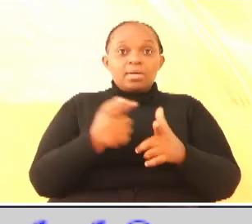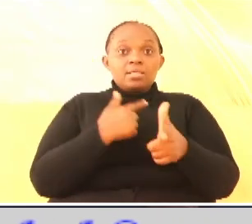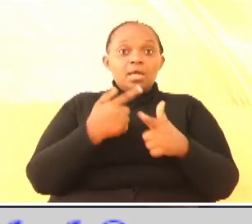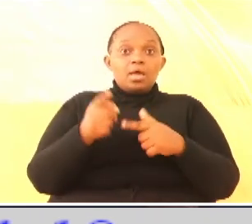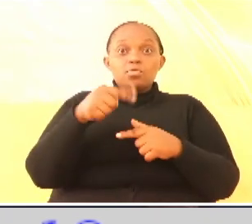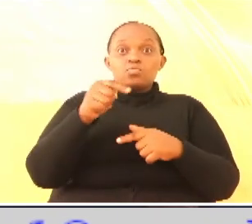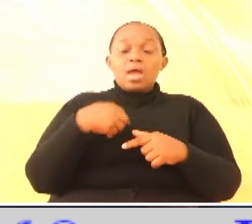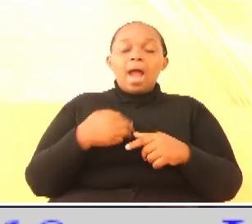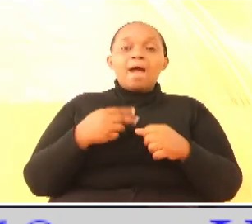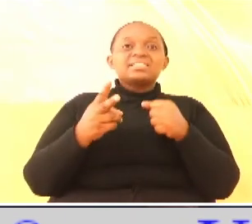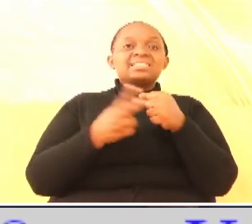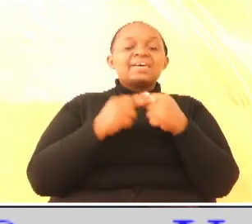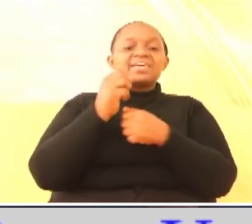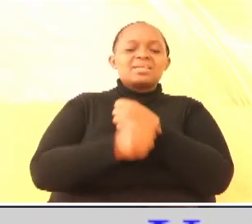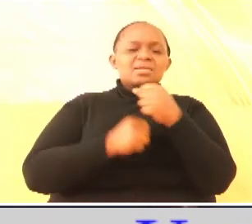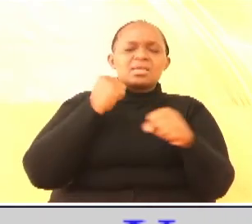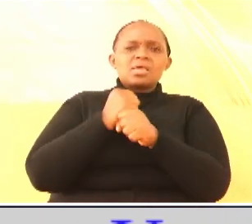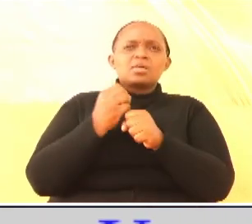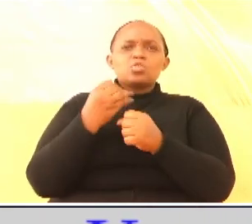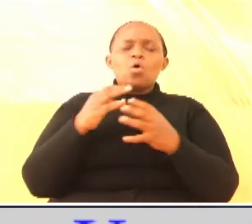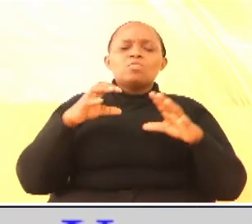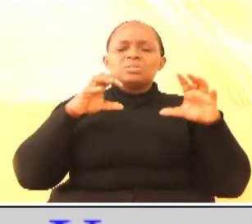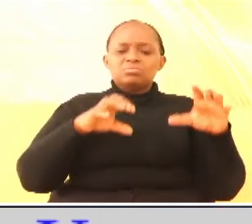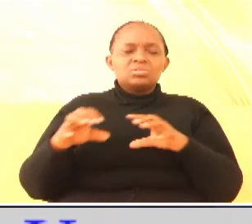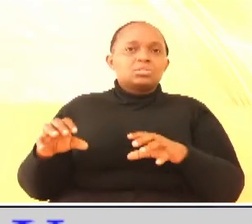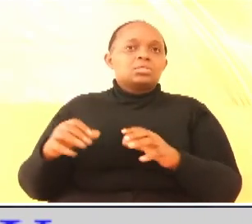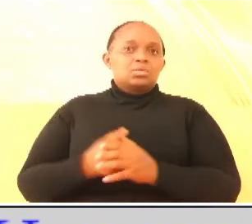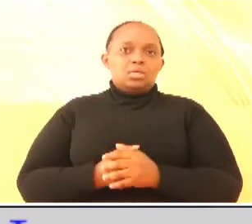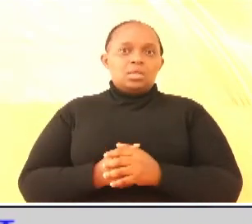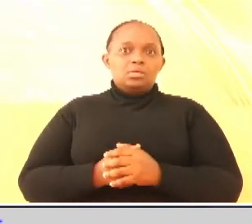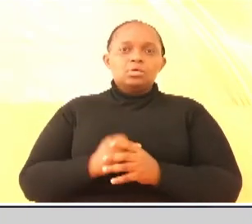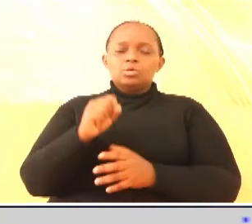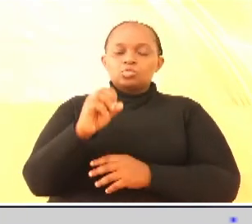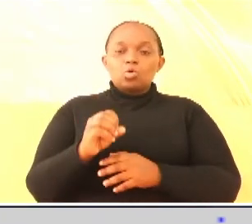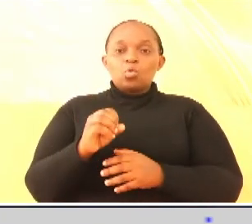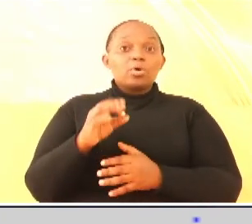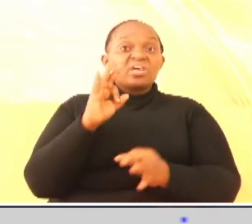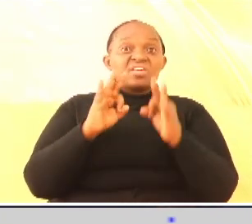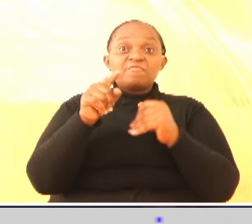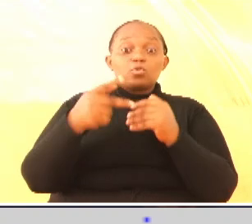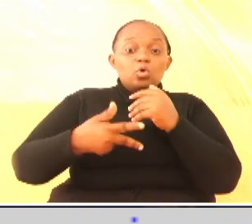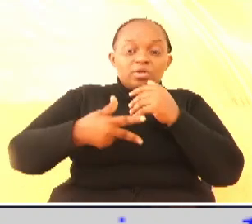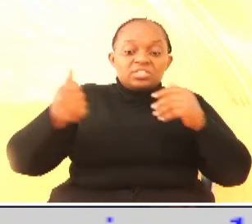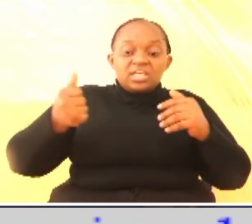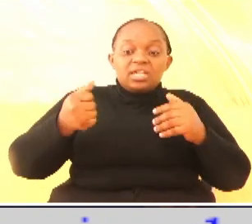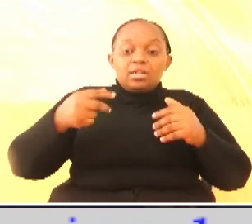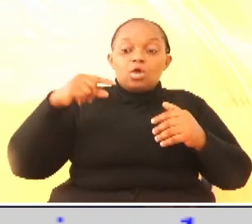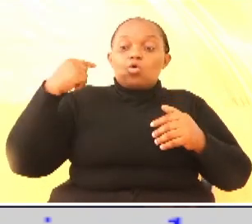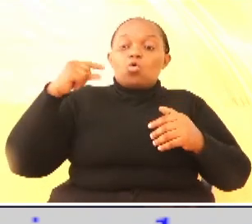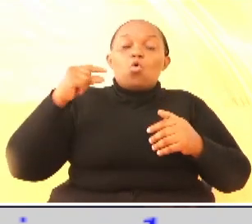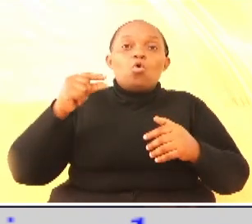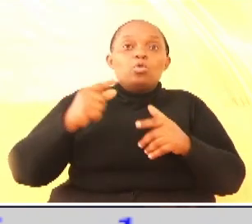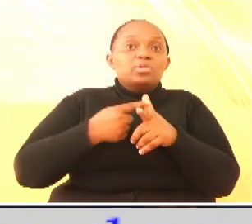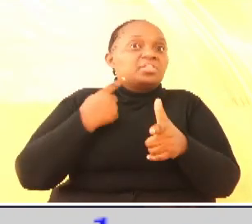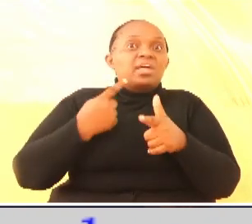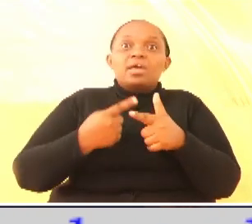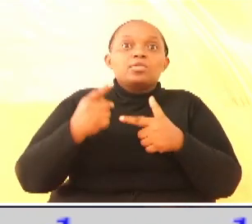Antichrist akiingia kwenye hii dunia, hata hiyo dhahabu utaweza kuuza. Kwa sababu ili uuze lazima utakuwa na